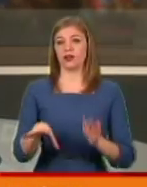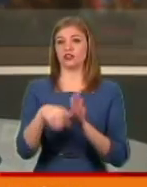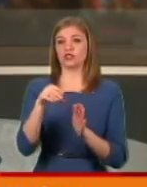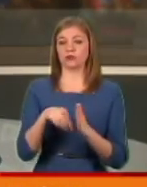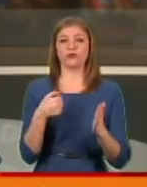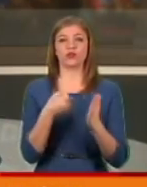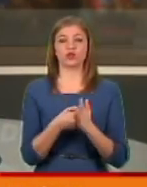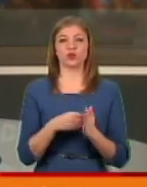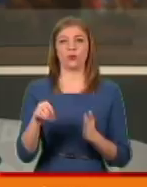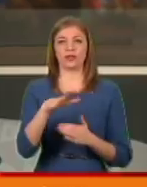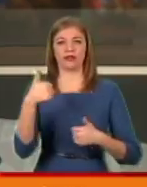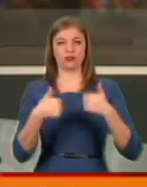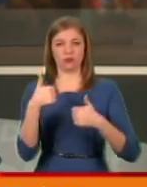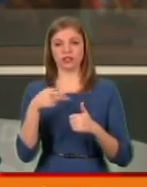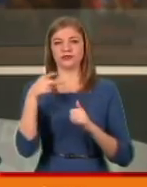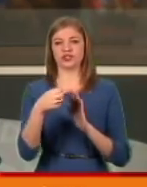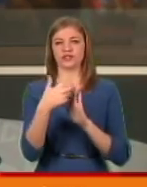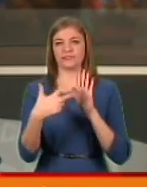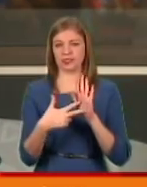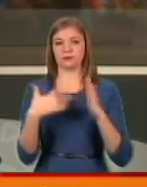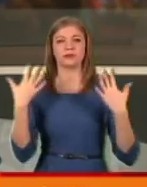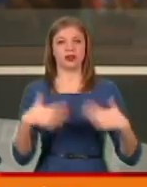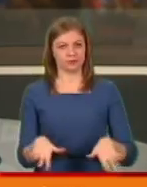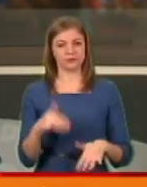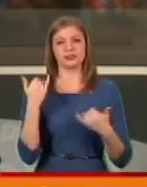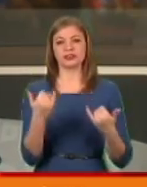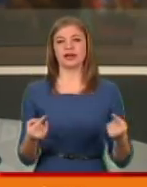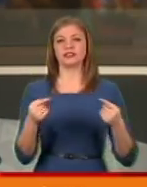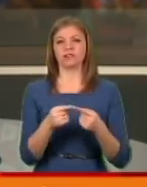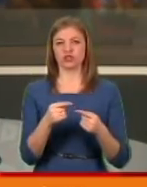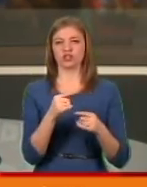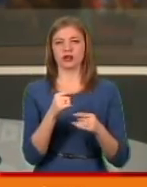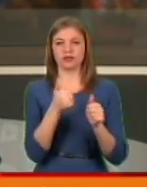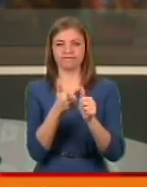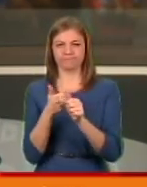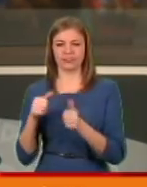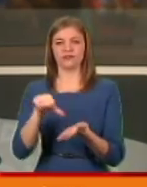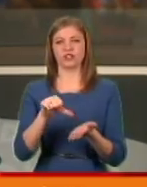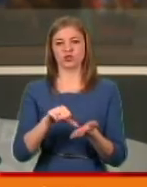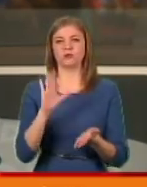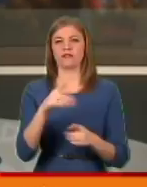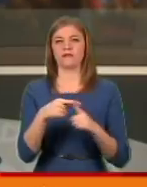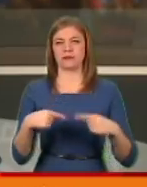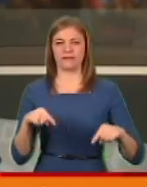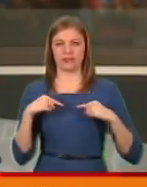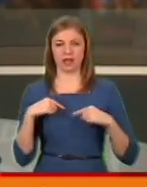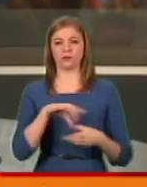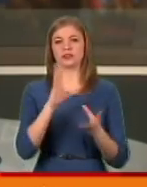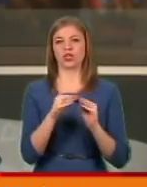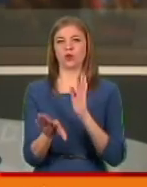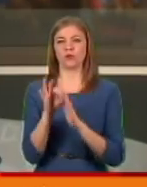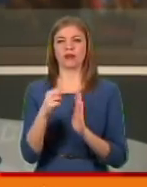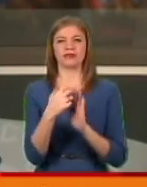Жеребкування до Євробачення 2018 відбулося. Нині визначили послідовність виступу учасників у півфіналах. Загалом